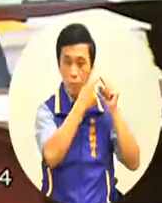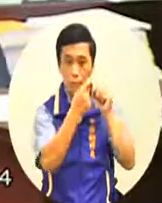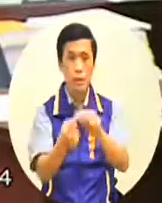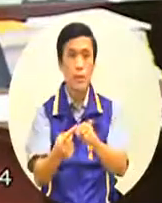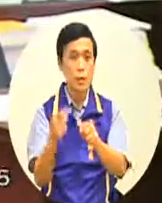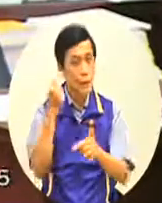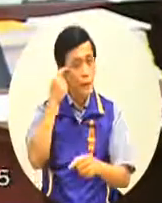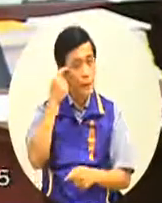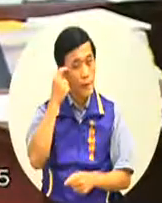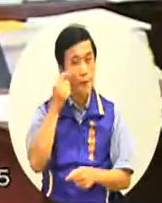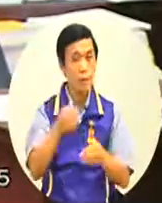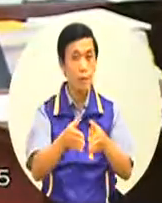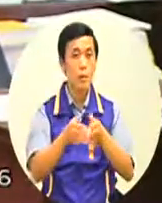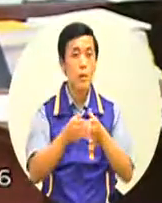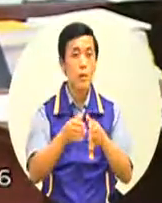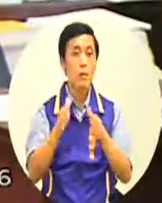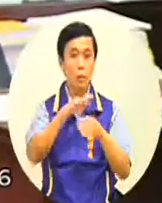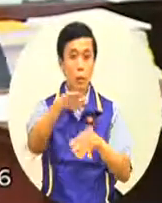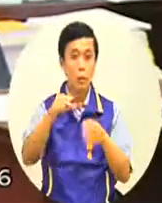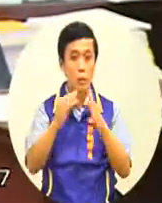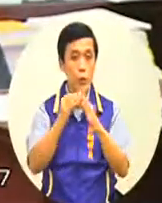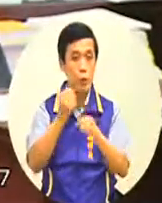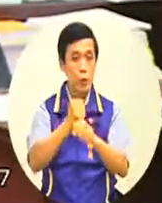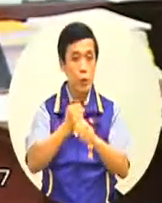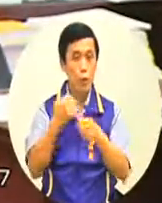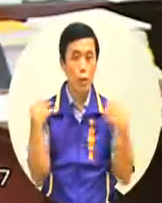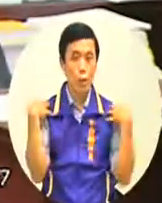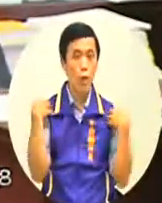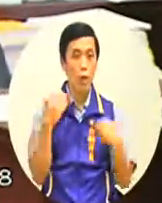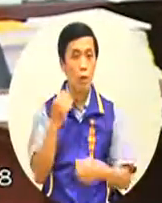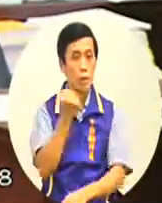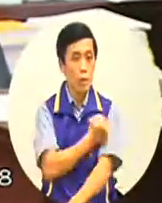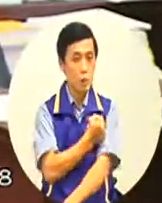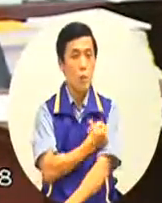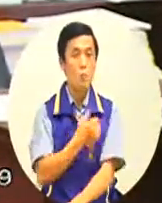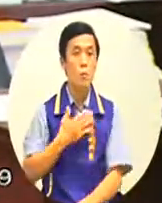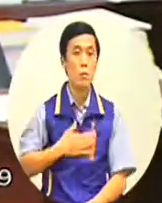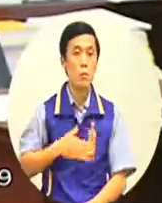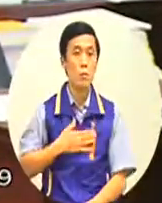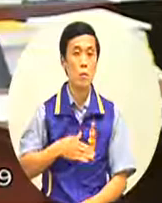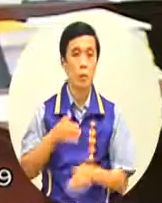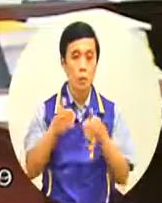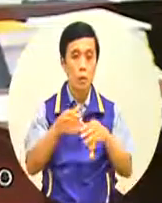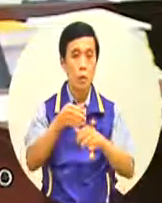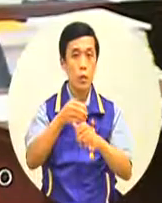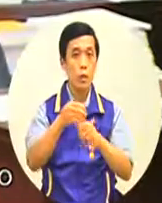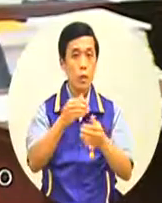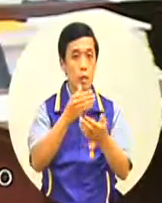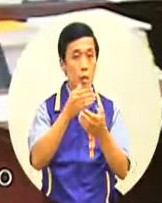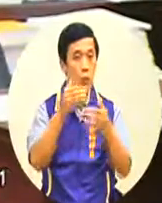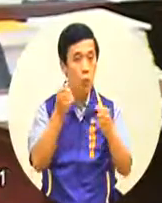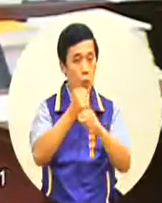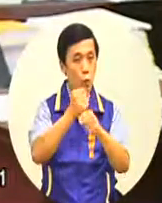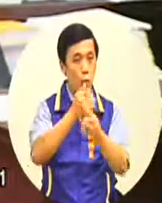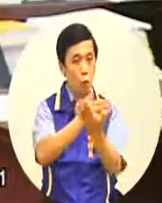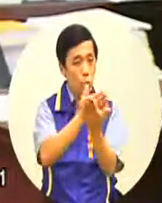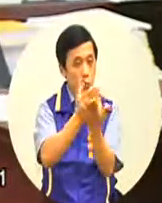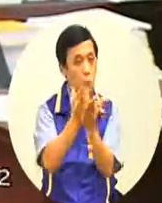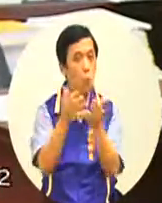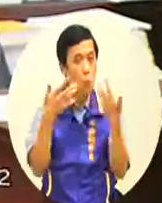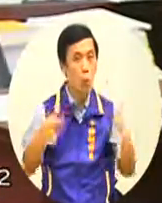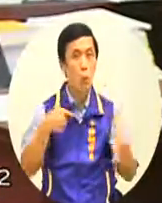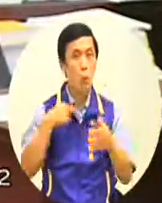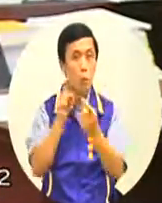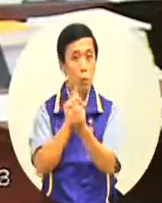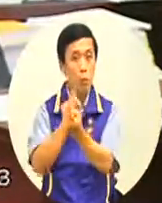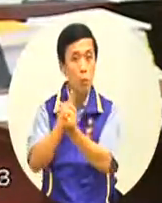做。我们知道社会局很辛苦，对于很多不同的业务，像这几年这半年 我遇到局长在外